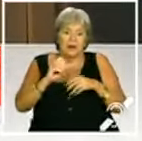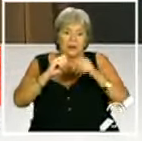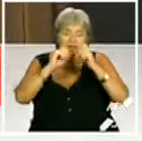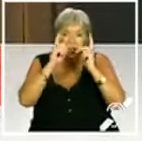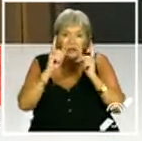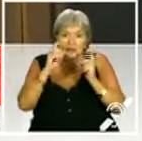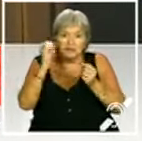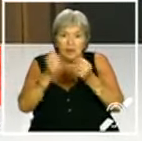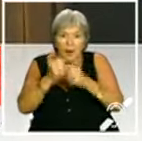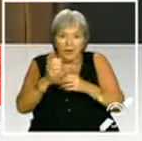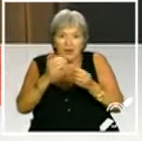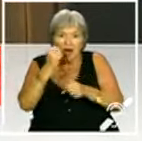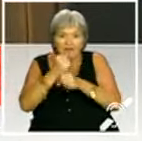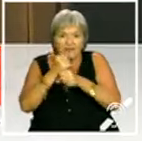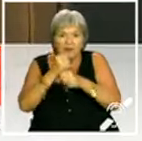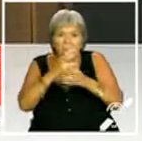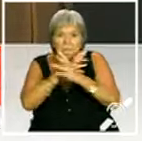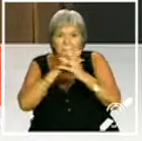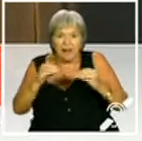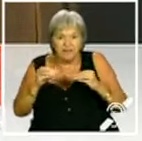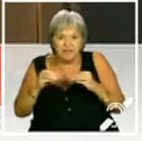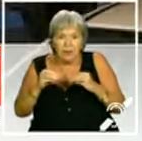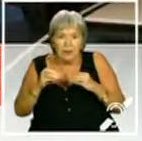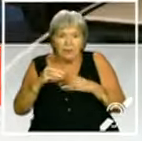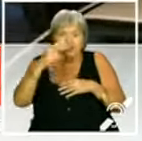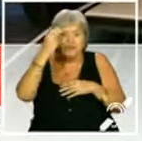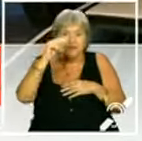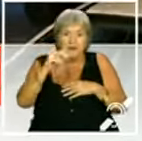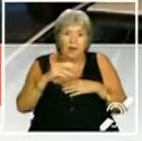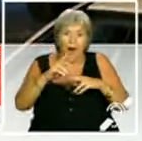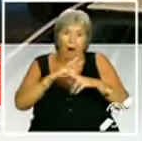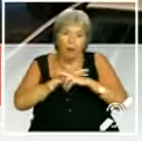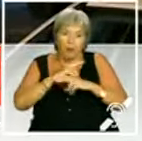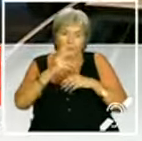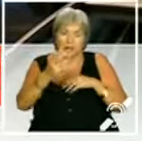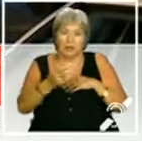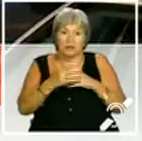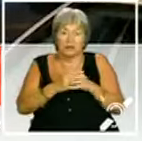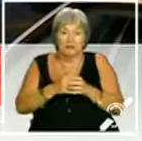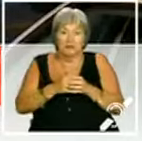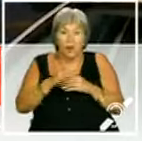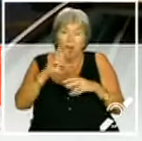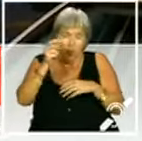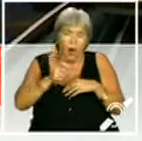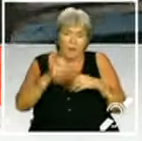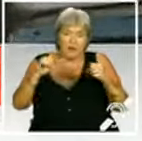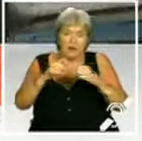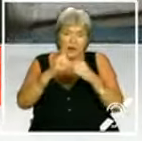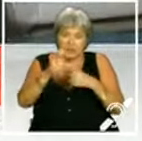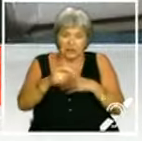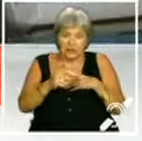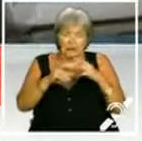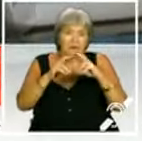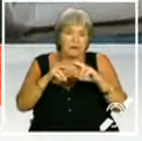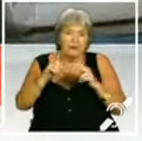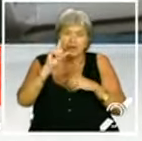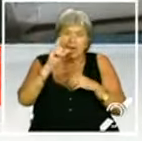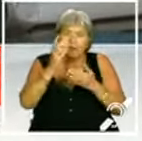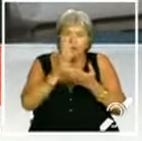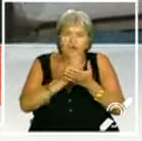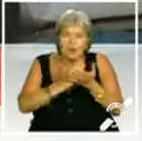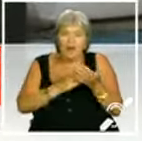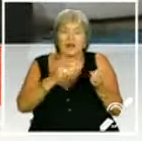mașina făcută zob și, din păcate, cu vestea că au murit doi oameni. N-am altceva să mai declar, că stăm de la 7:30 și la 2:30